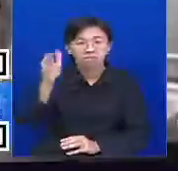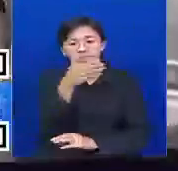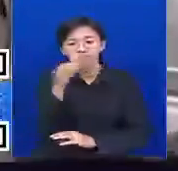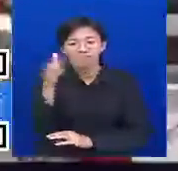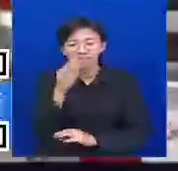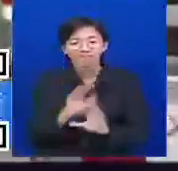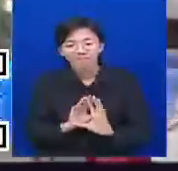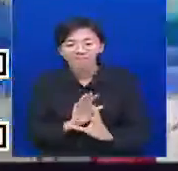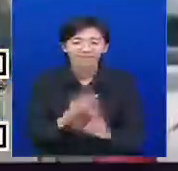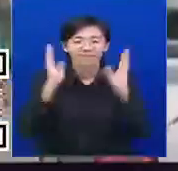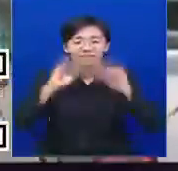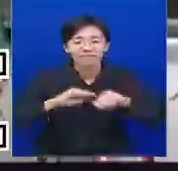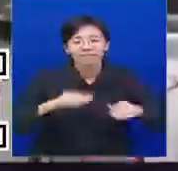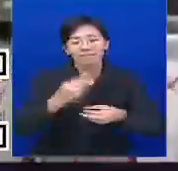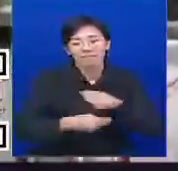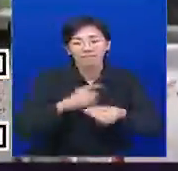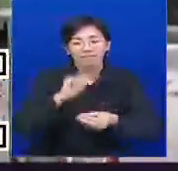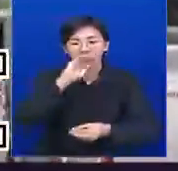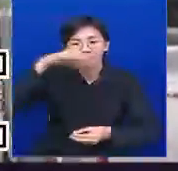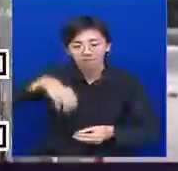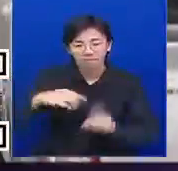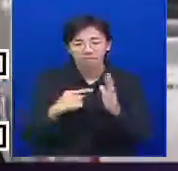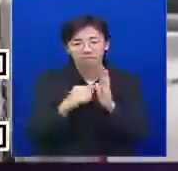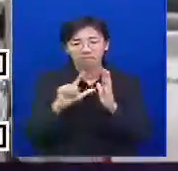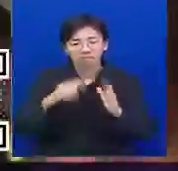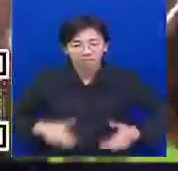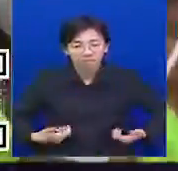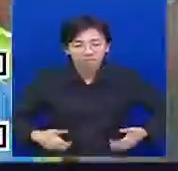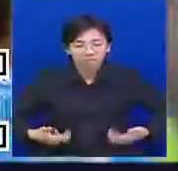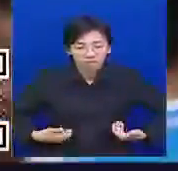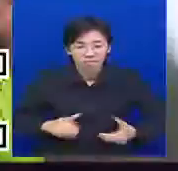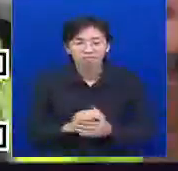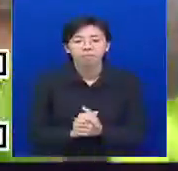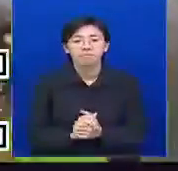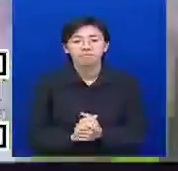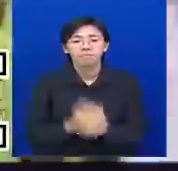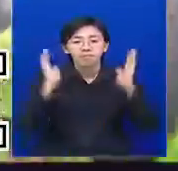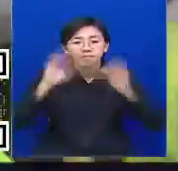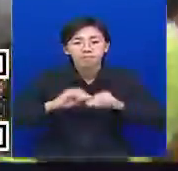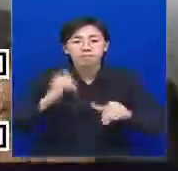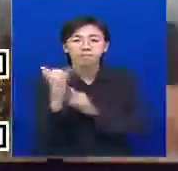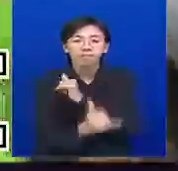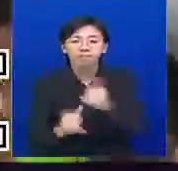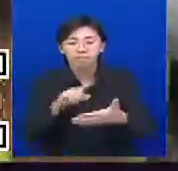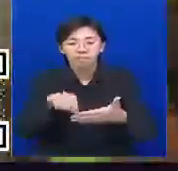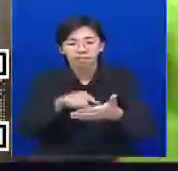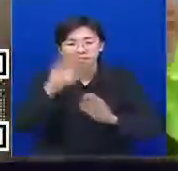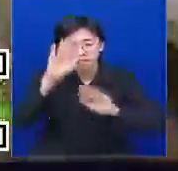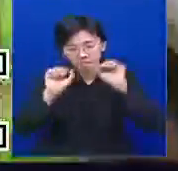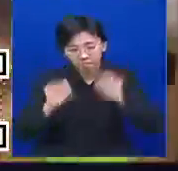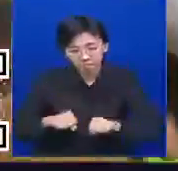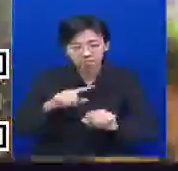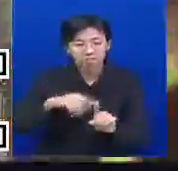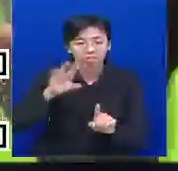ค่ะบริเวณตลาดเทศบาลเมืองลพบุรีและรอบพระนารายณ์ราชนิเวศออกไปใช้สิทธิ์ออกเสียงประชามติในวันที่